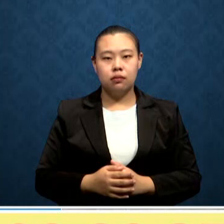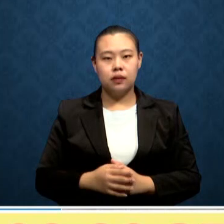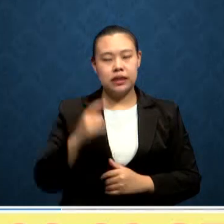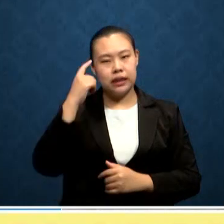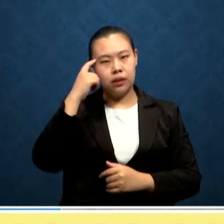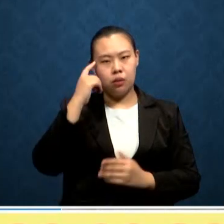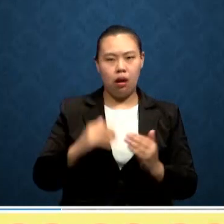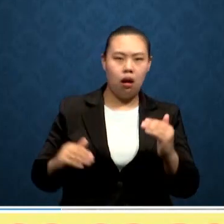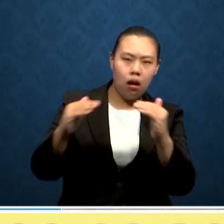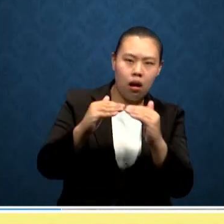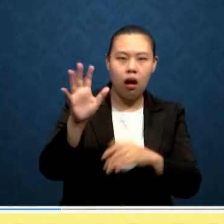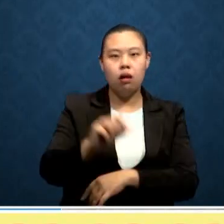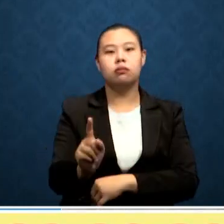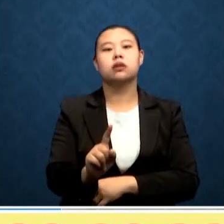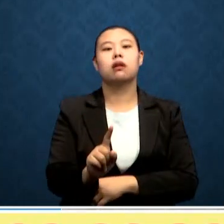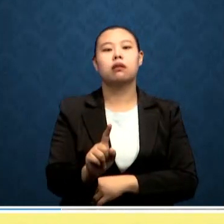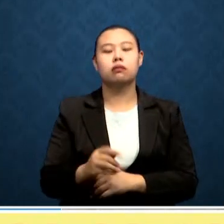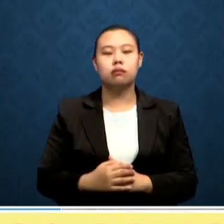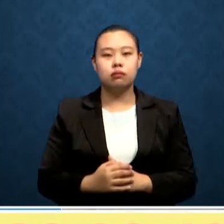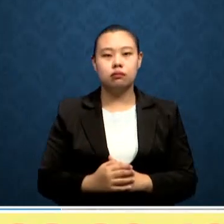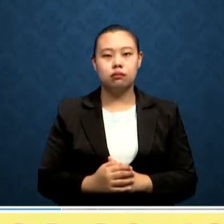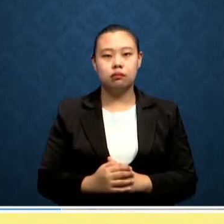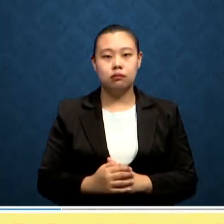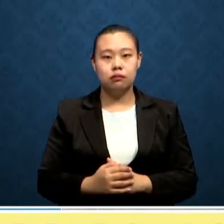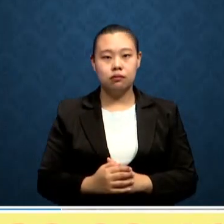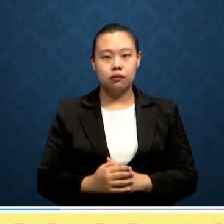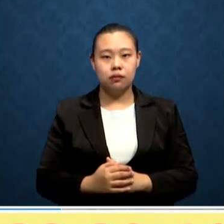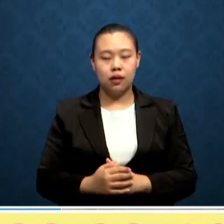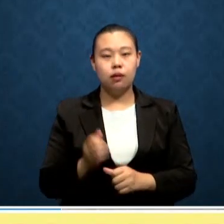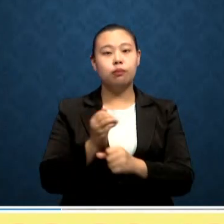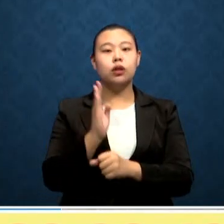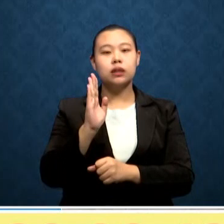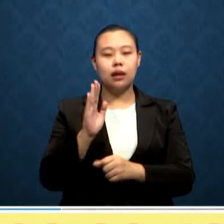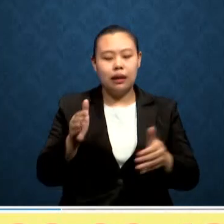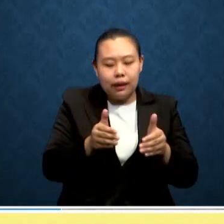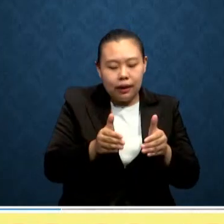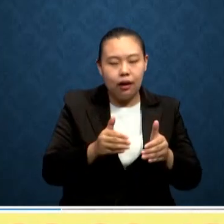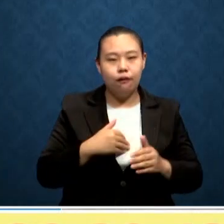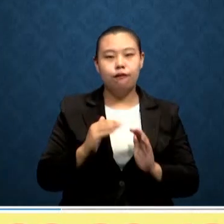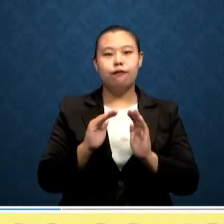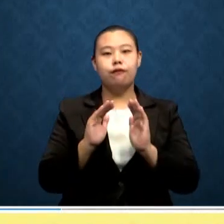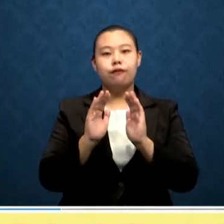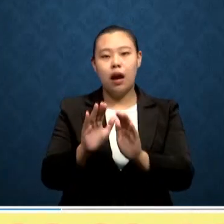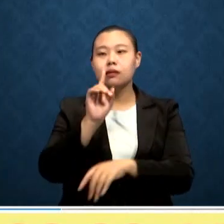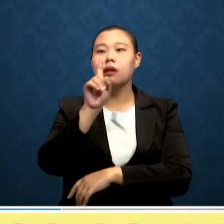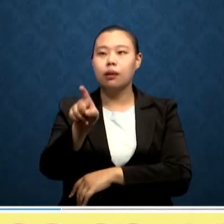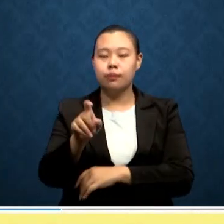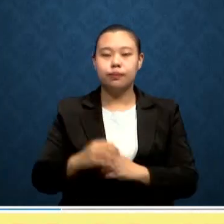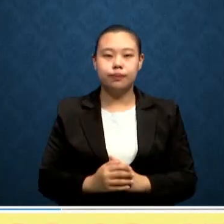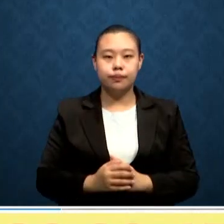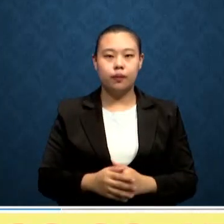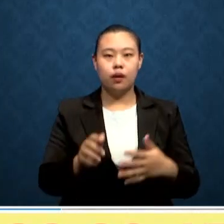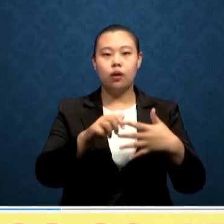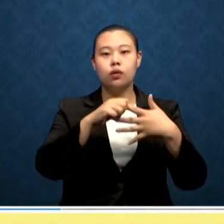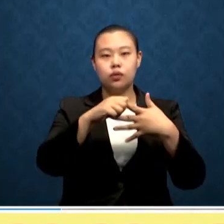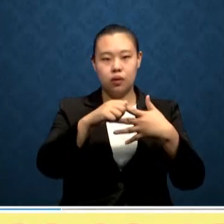นี่คือผู้ประกอบการฝากคำถามมานะครับคำถามที่2ครับในภาพ